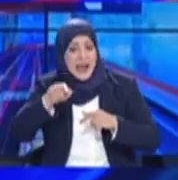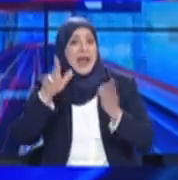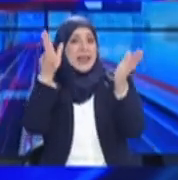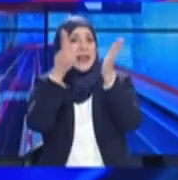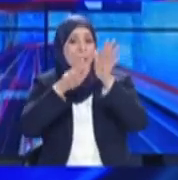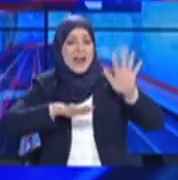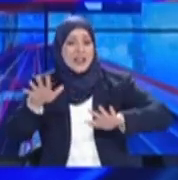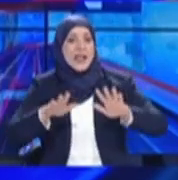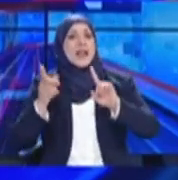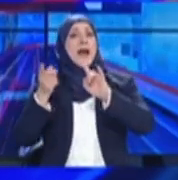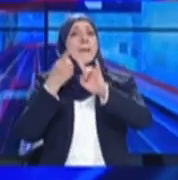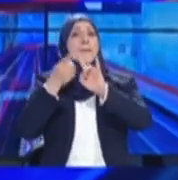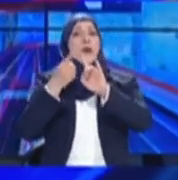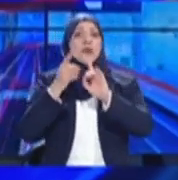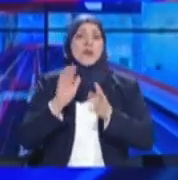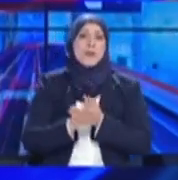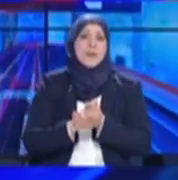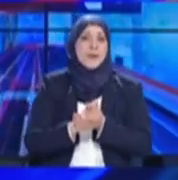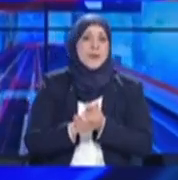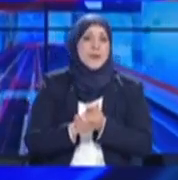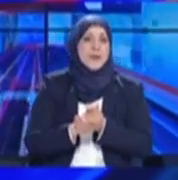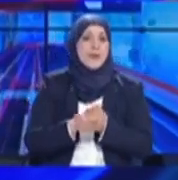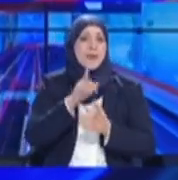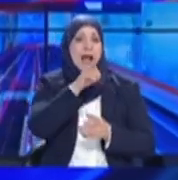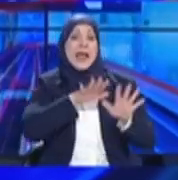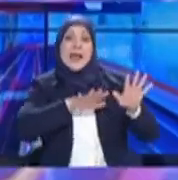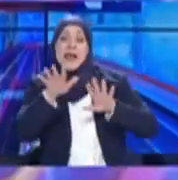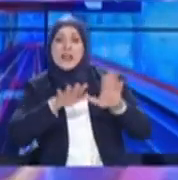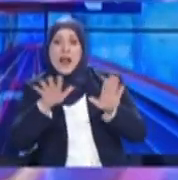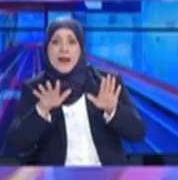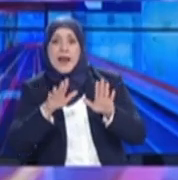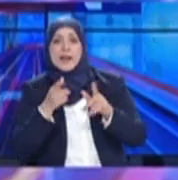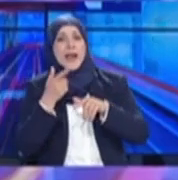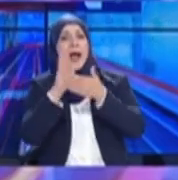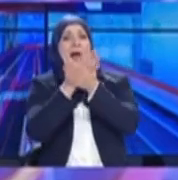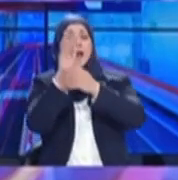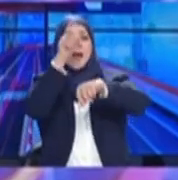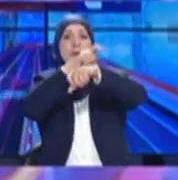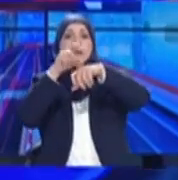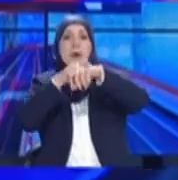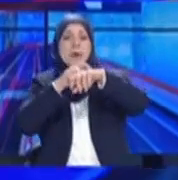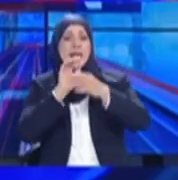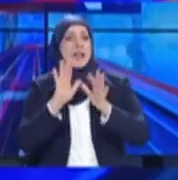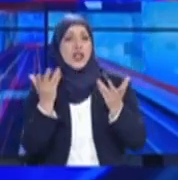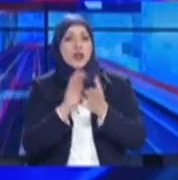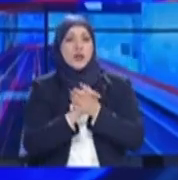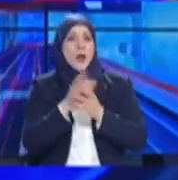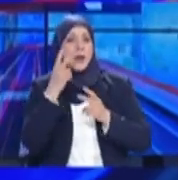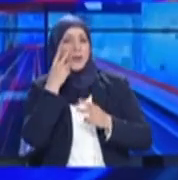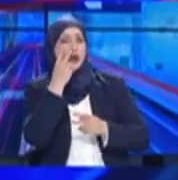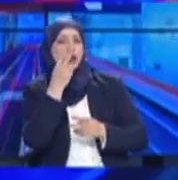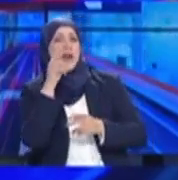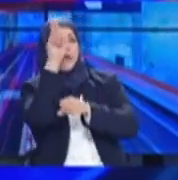قبل قبل كل شيء ممتاز ال في ال اه في البلد يعني وقت نشوفوا كل ما شفنا في الصور يعني